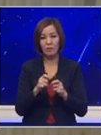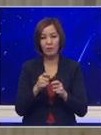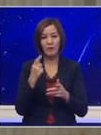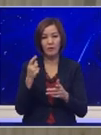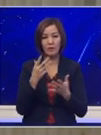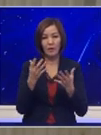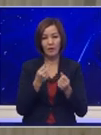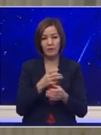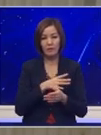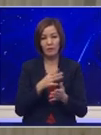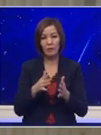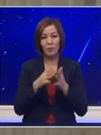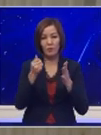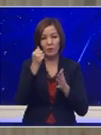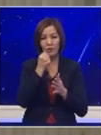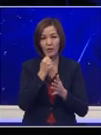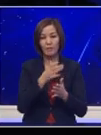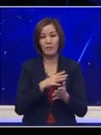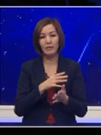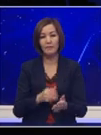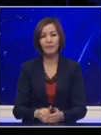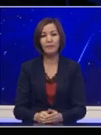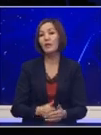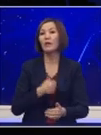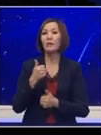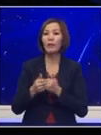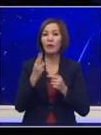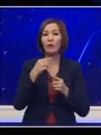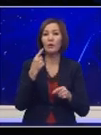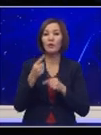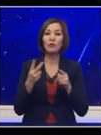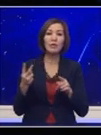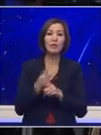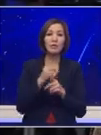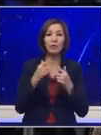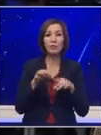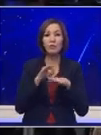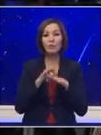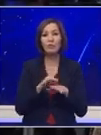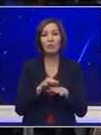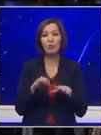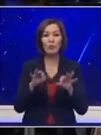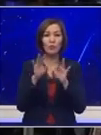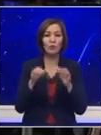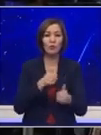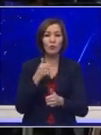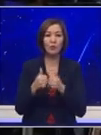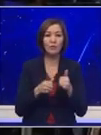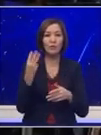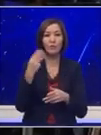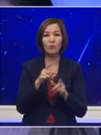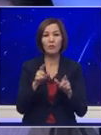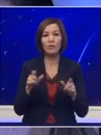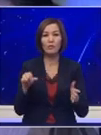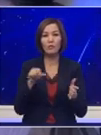болдым. Көп-көп рахмет ұйымдастырушыларға. Байқау дәстүрлі екінші мәрте ұйымдастырылып отыр. Өнер додасына 30-дан аса өнерпаз